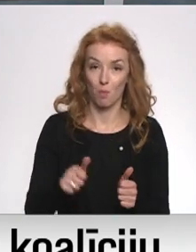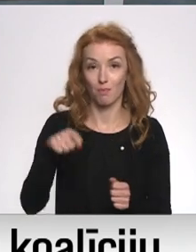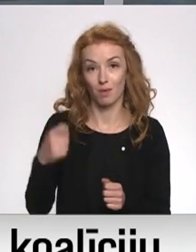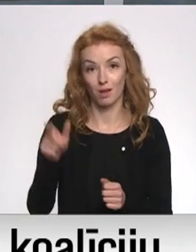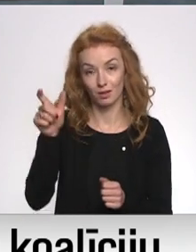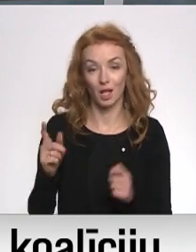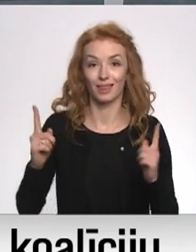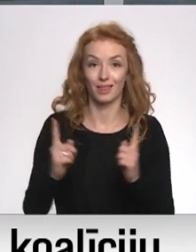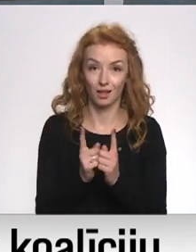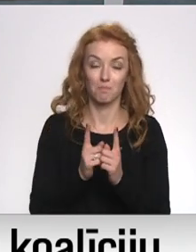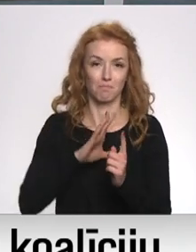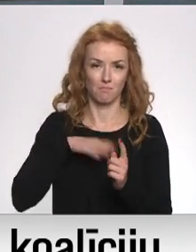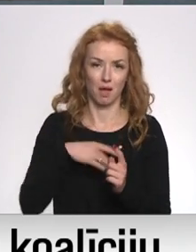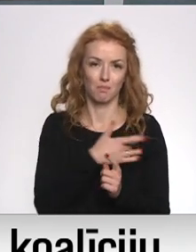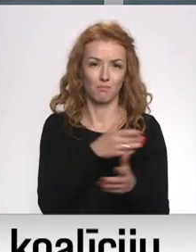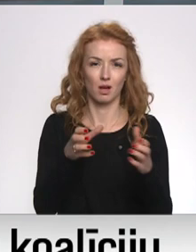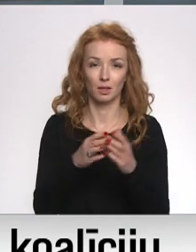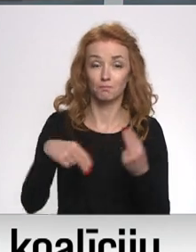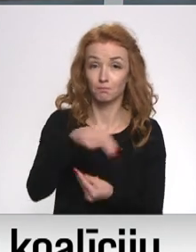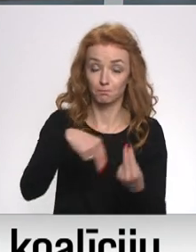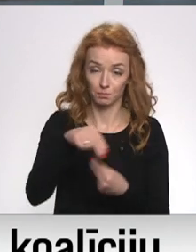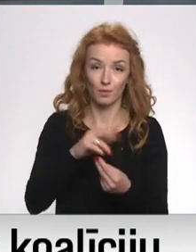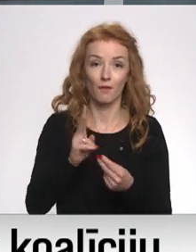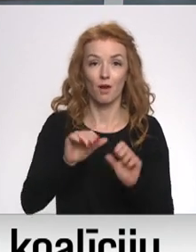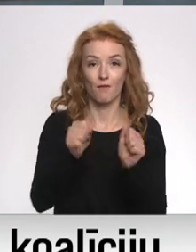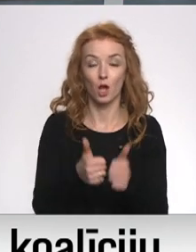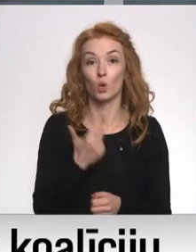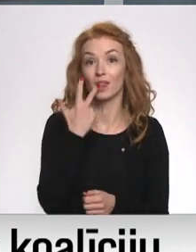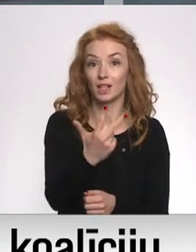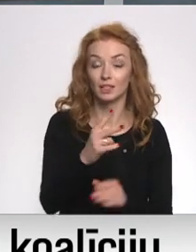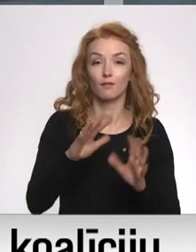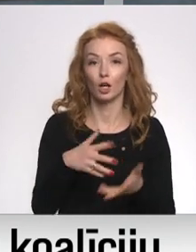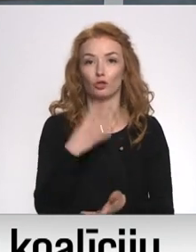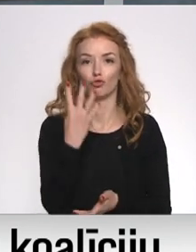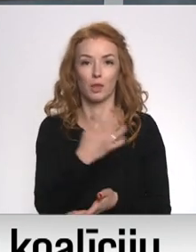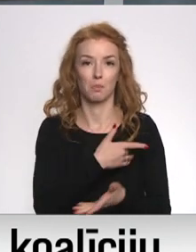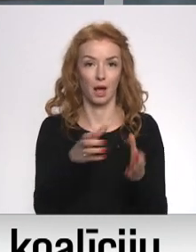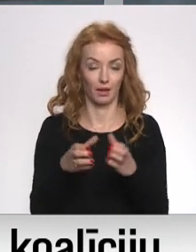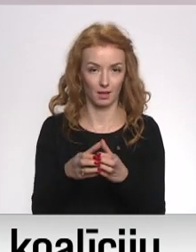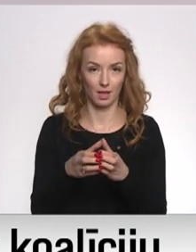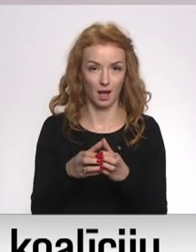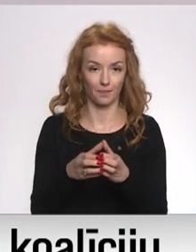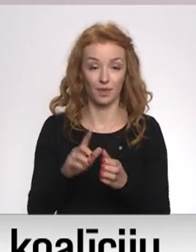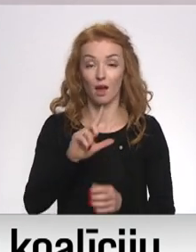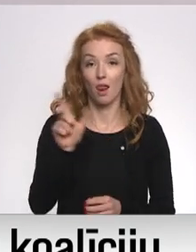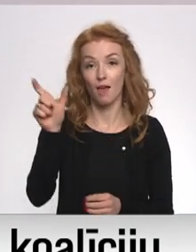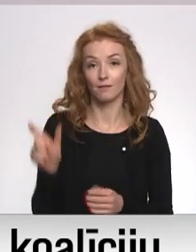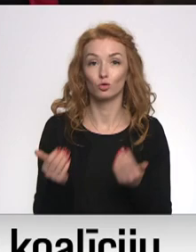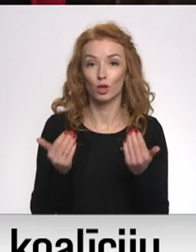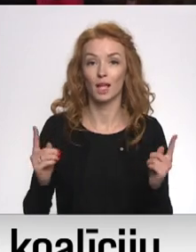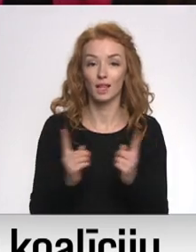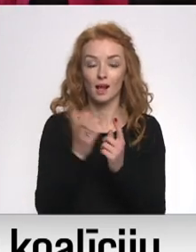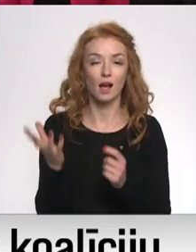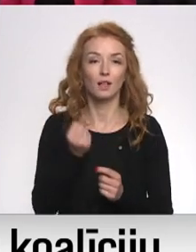tikšanās ar partijām norādīja, ka jauno koalīciju varētu veidot 3 vai 4 partijas. Prezidents Rīgas pilī šodien tikās ar